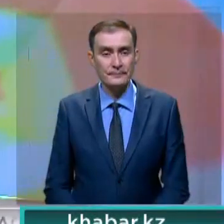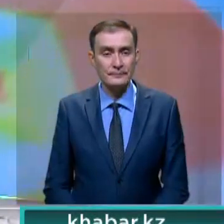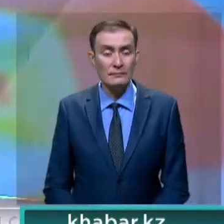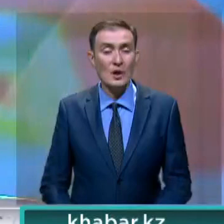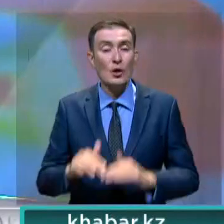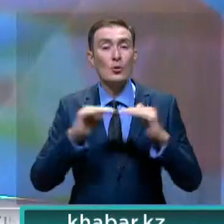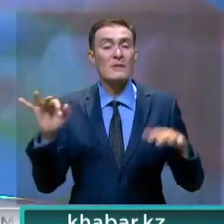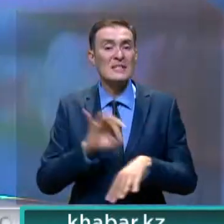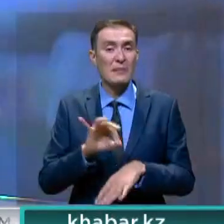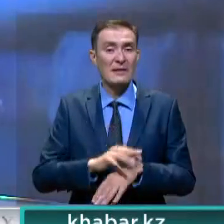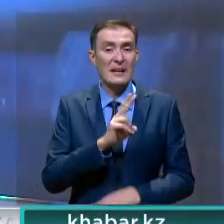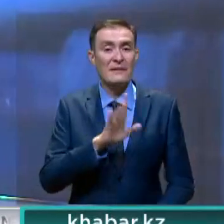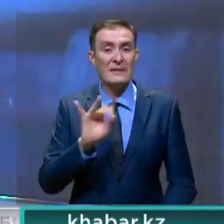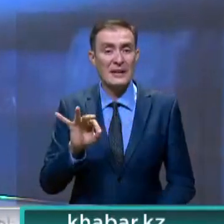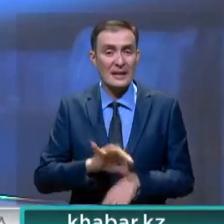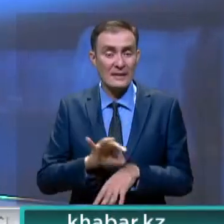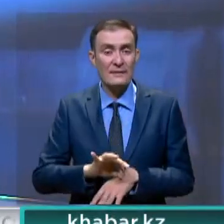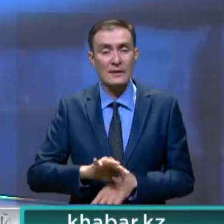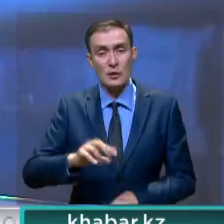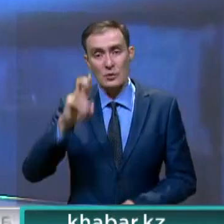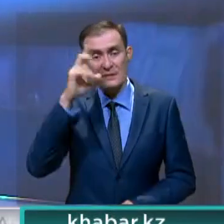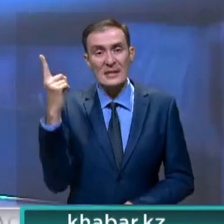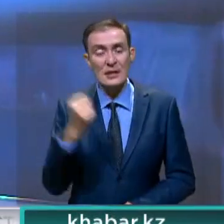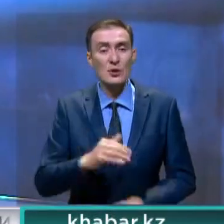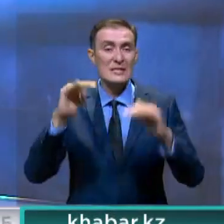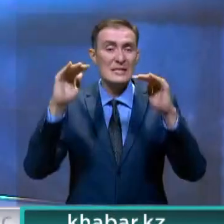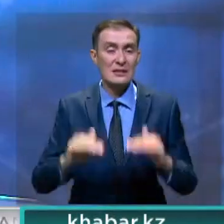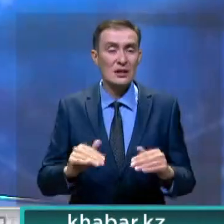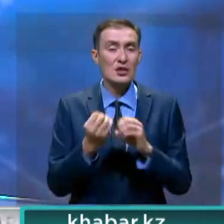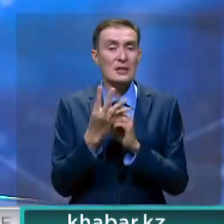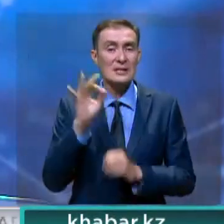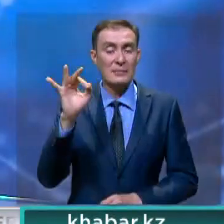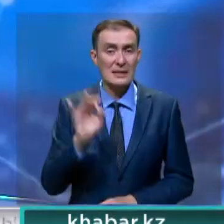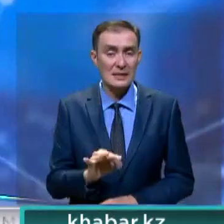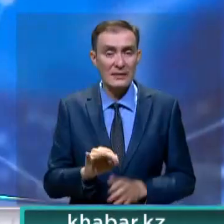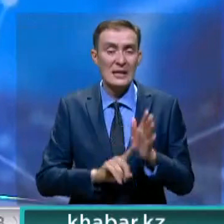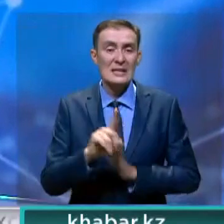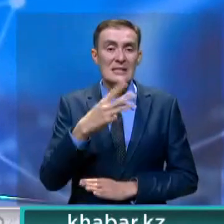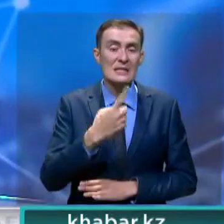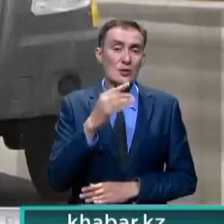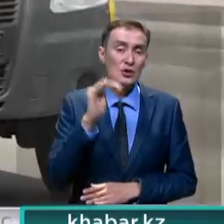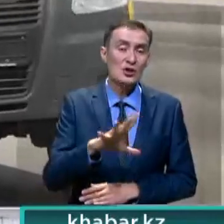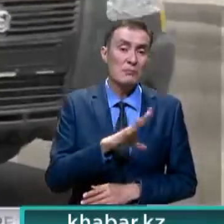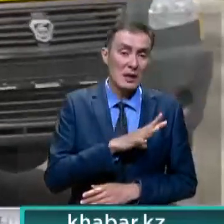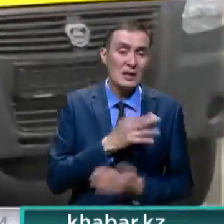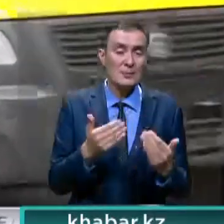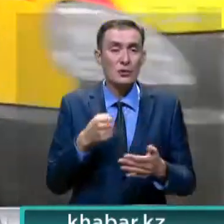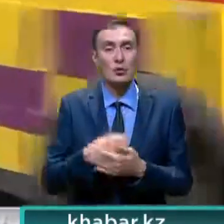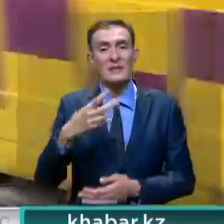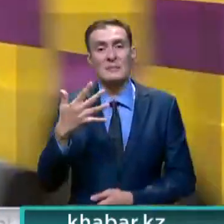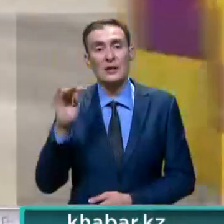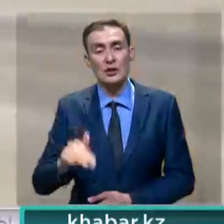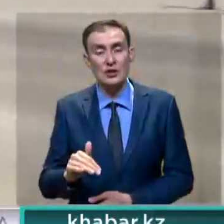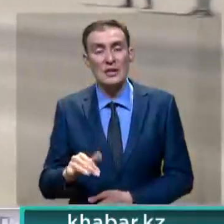Тем временем уровень заболеваемости COVID-19 в стране за неделю снизился на 14%. С 31 тысячи до 25